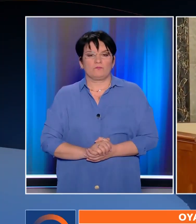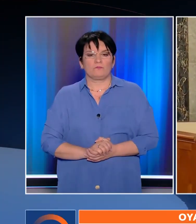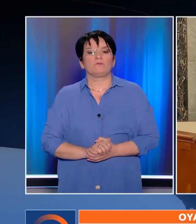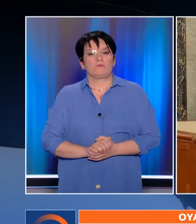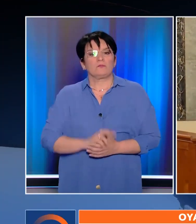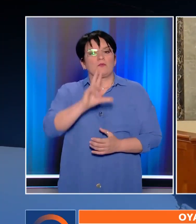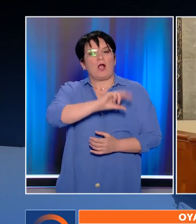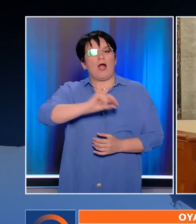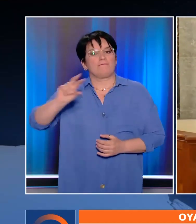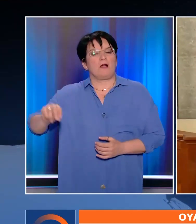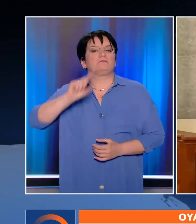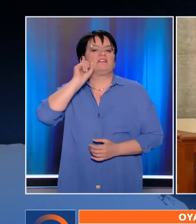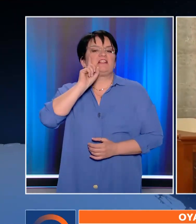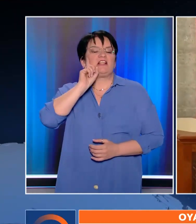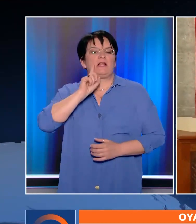Και το ίδιο, κυρία Πρόεδρε,